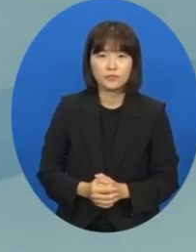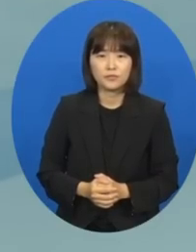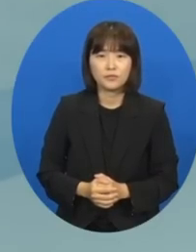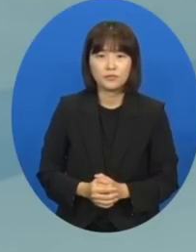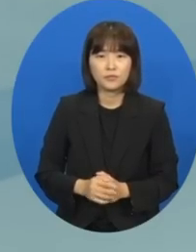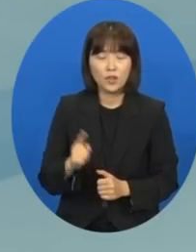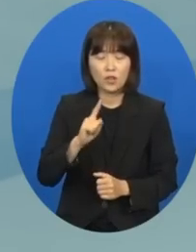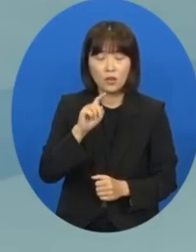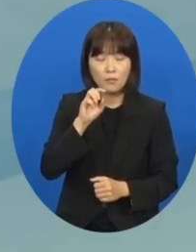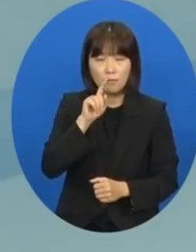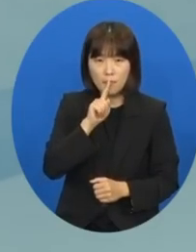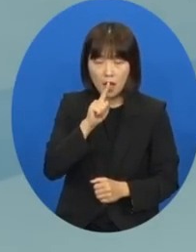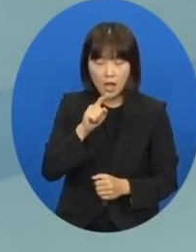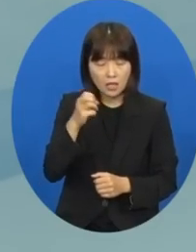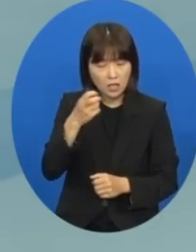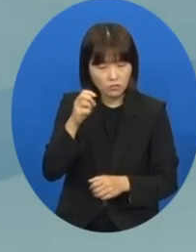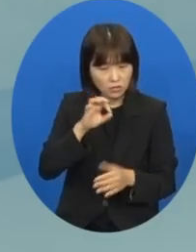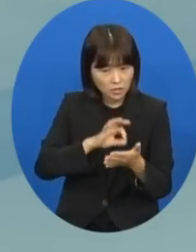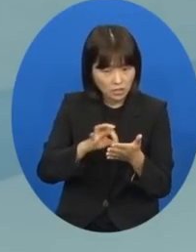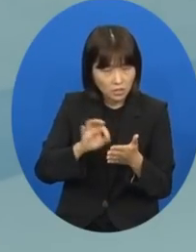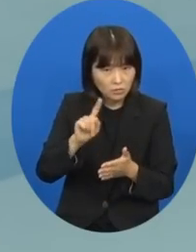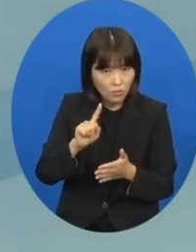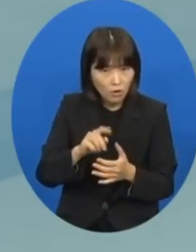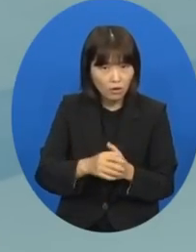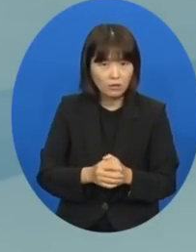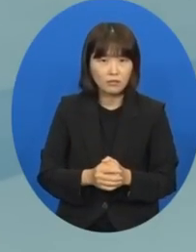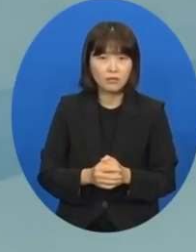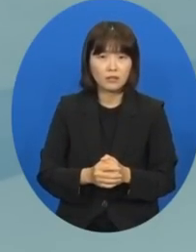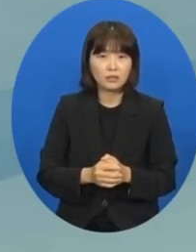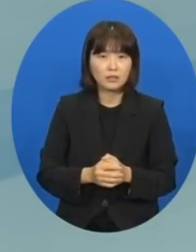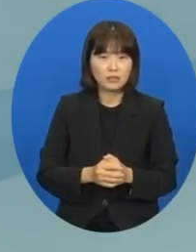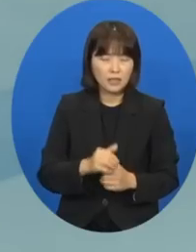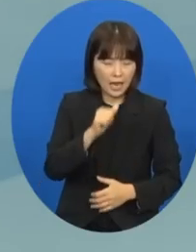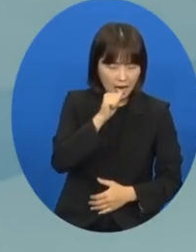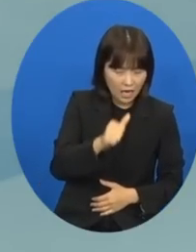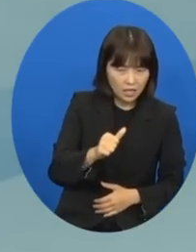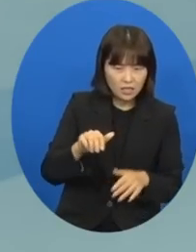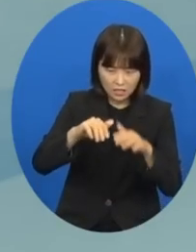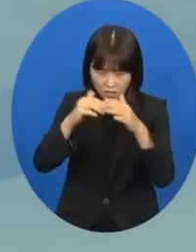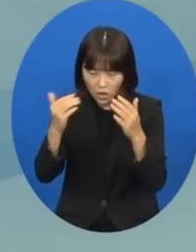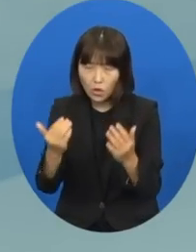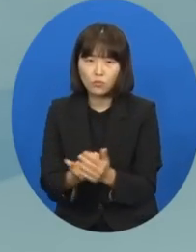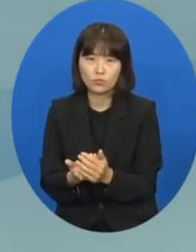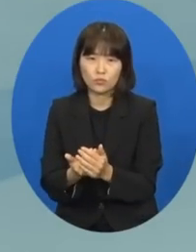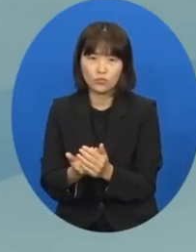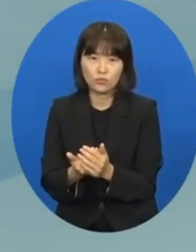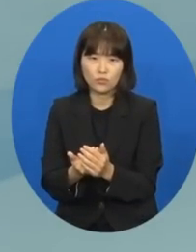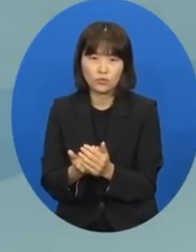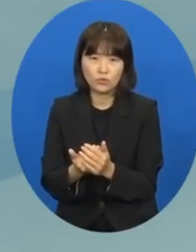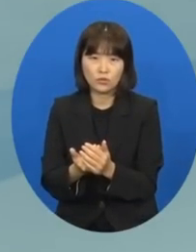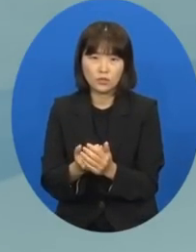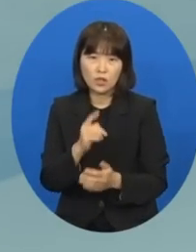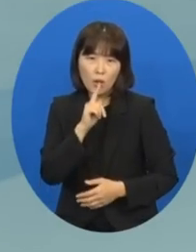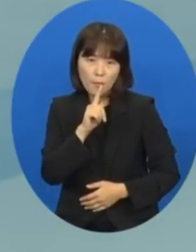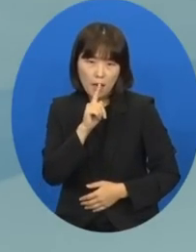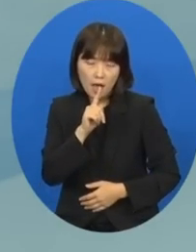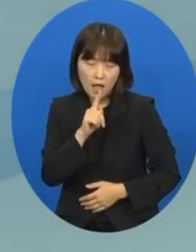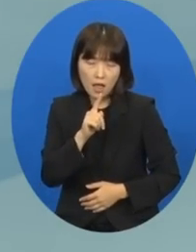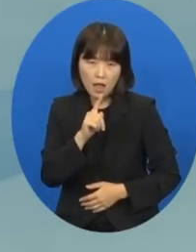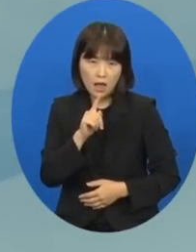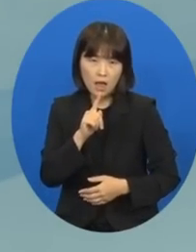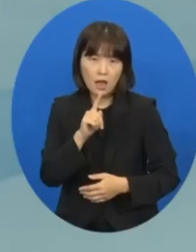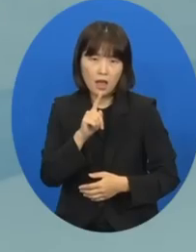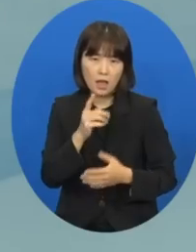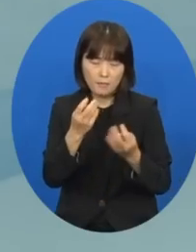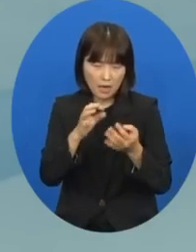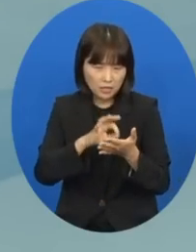자주 쓰냐면 뭐 절대로, 전부, 모두 뭐 이런 말을 이렇게 앞에 부사를 넣어가지고